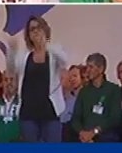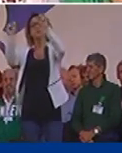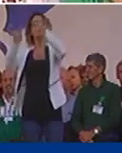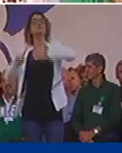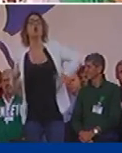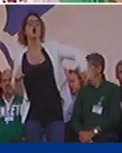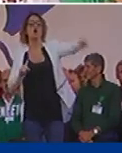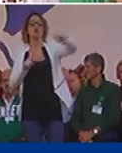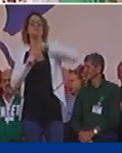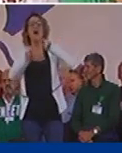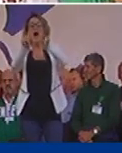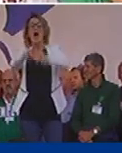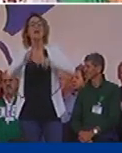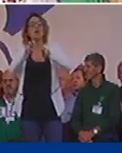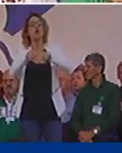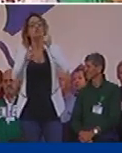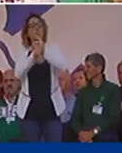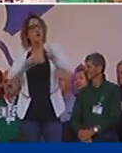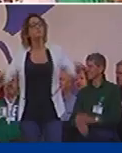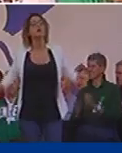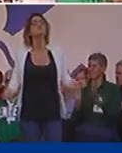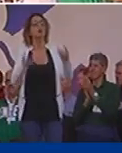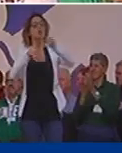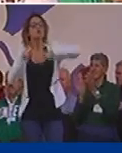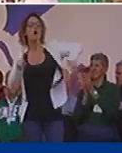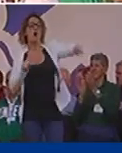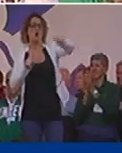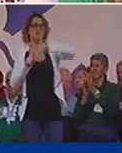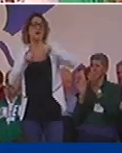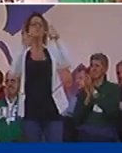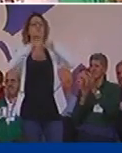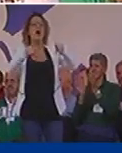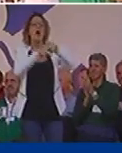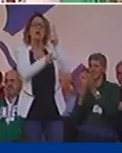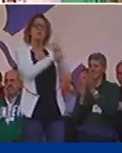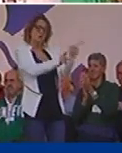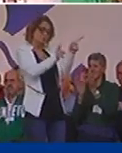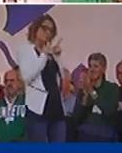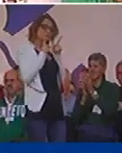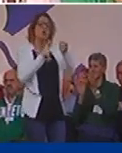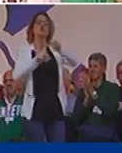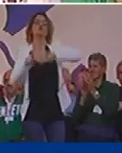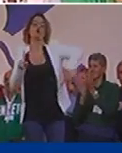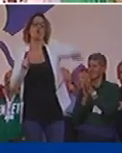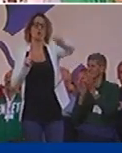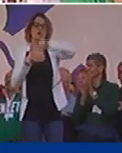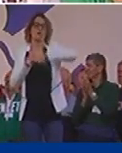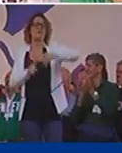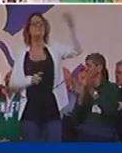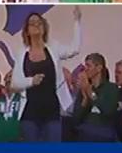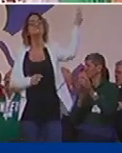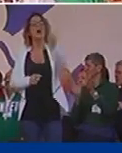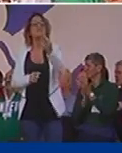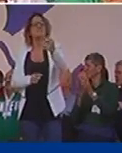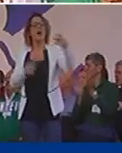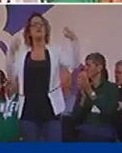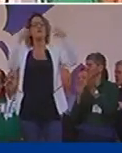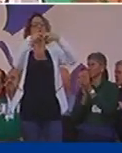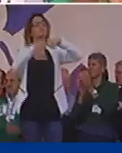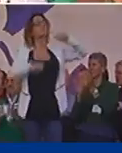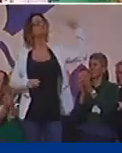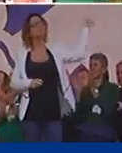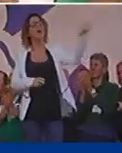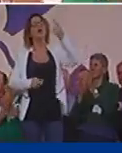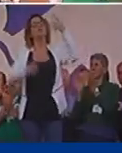l'agricoltura la rilanciamo noi, le banche le difendiamo noi. Bruxelles e tutti i